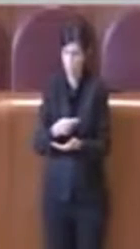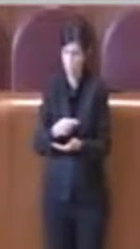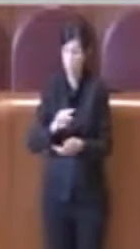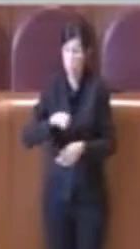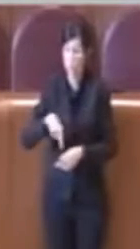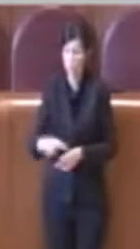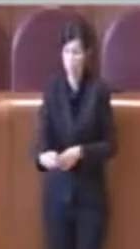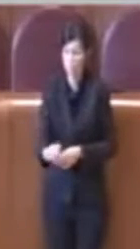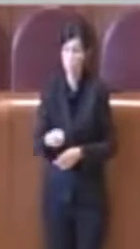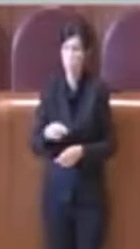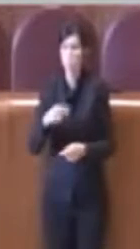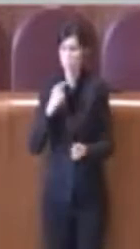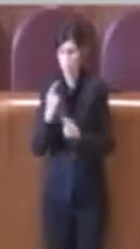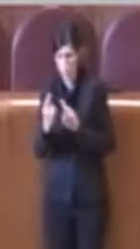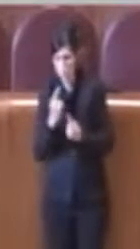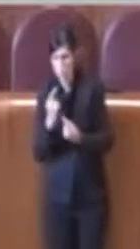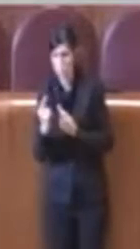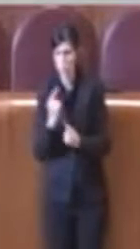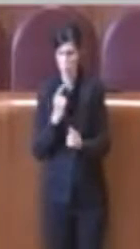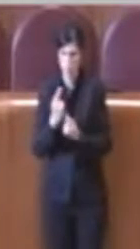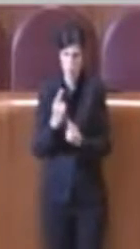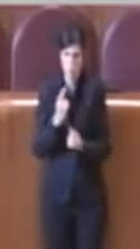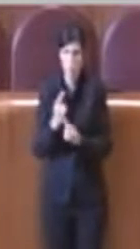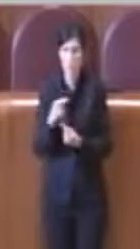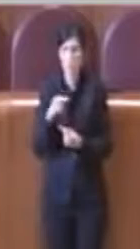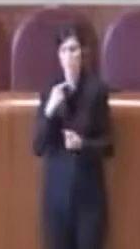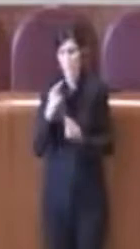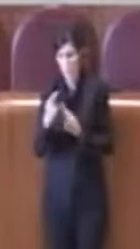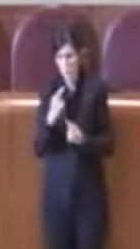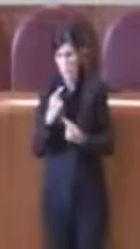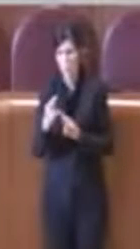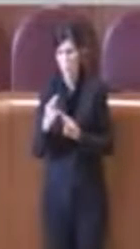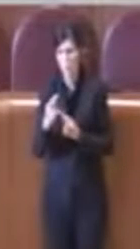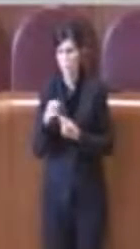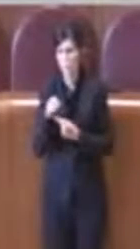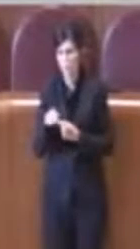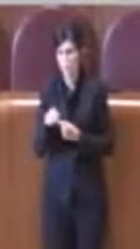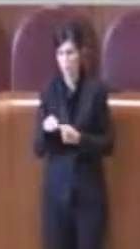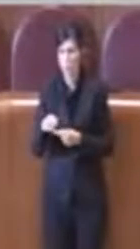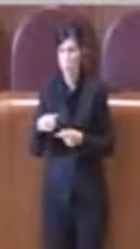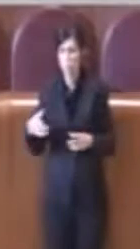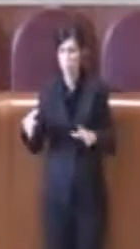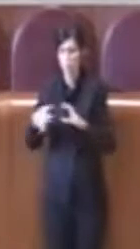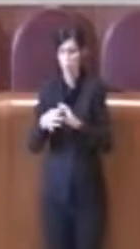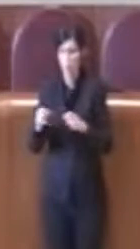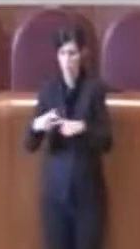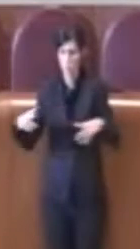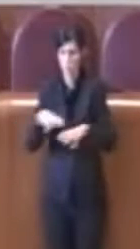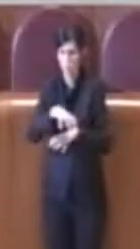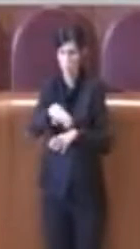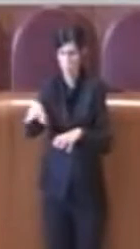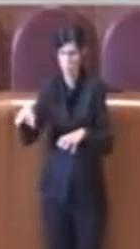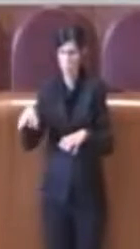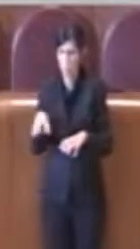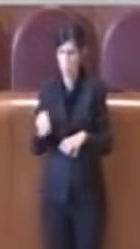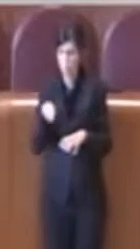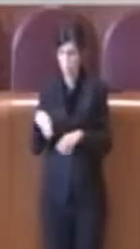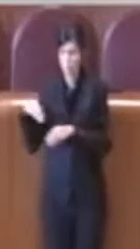il dibattito, che sarà un dibattito ampio di livello di scala urbana, a cui parteciperanno, mi